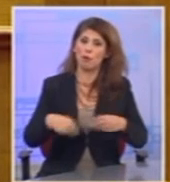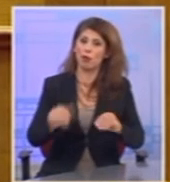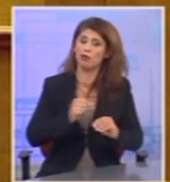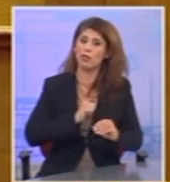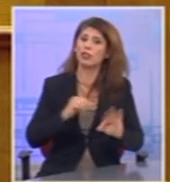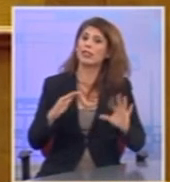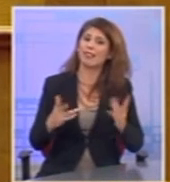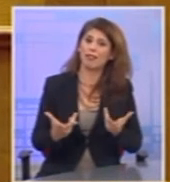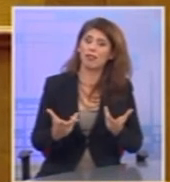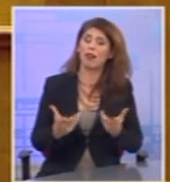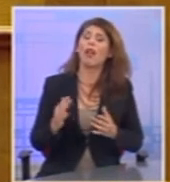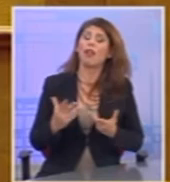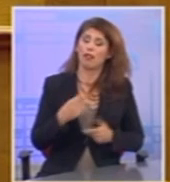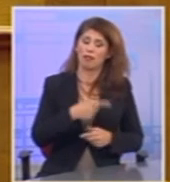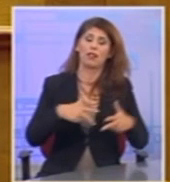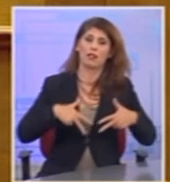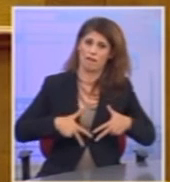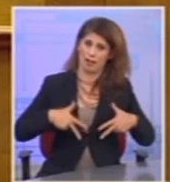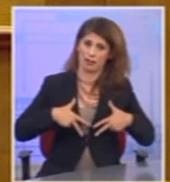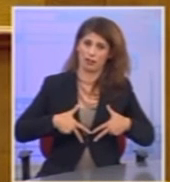Γιατί? Γιατί η κυβέρνηση θέλει να